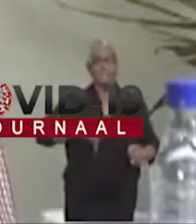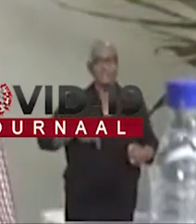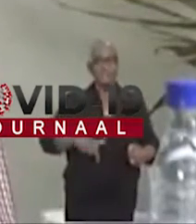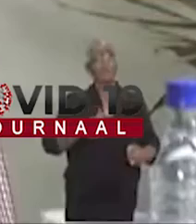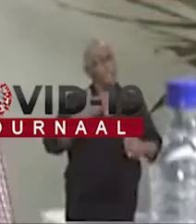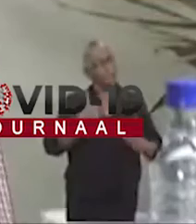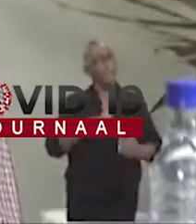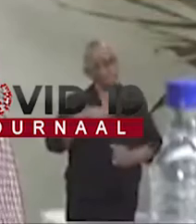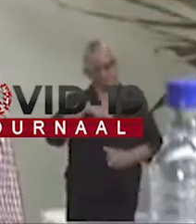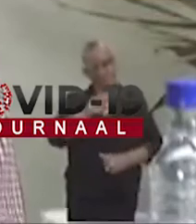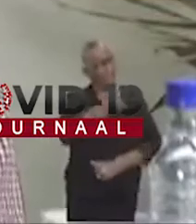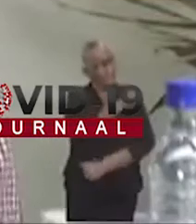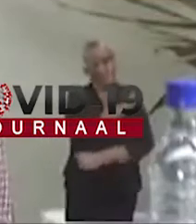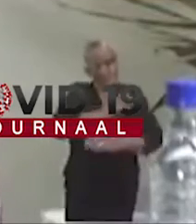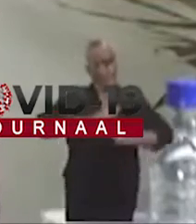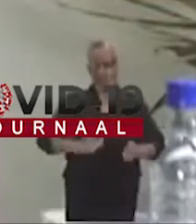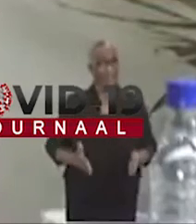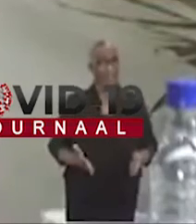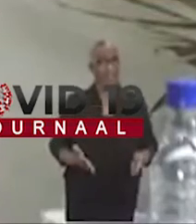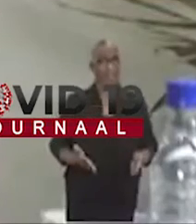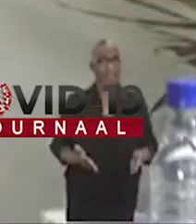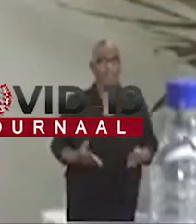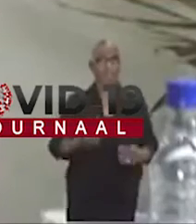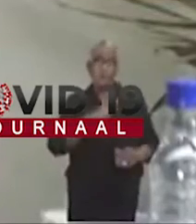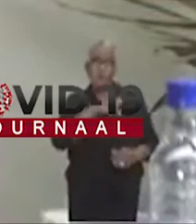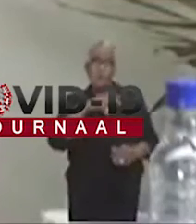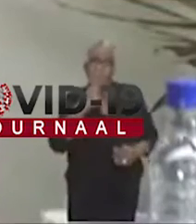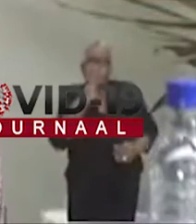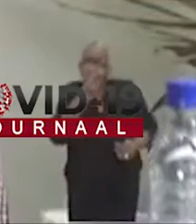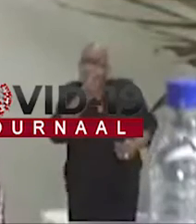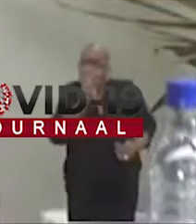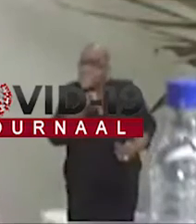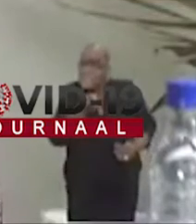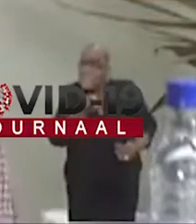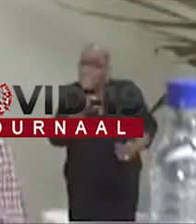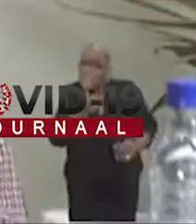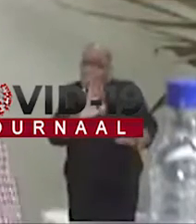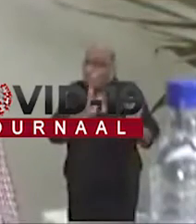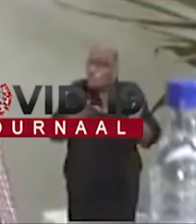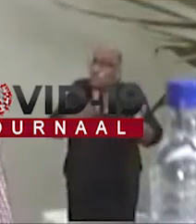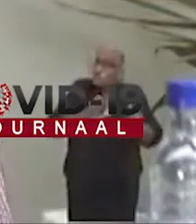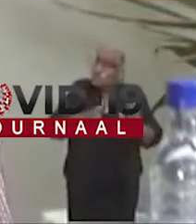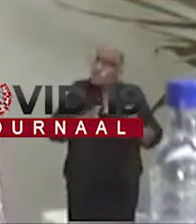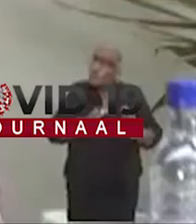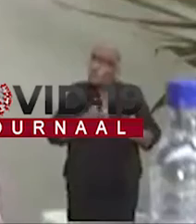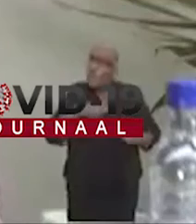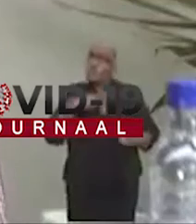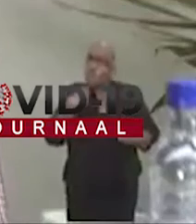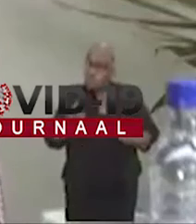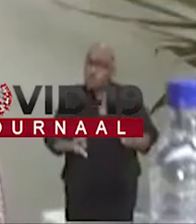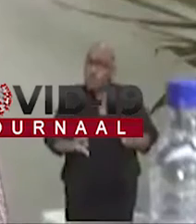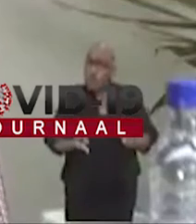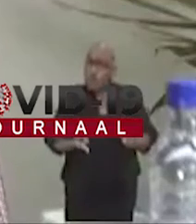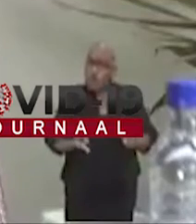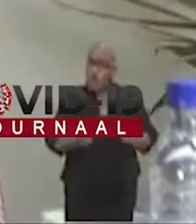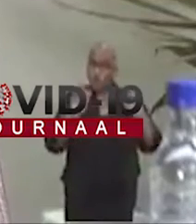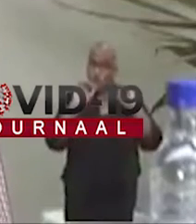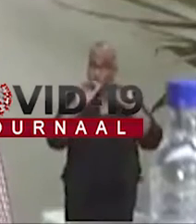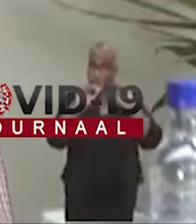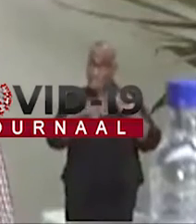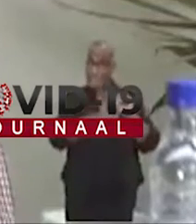gaan vaccineren. We hebben wel gemerkt dus dat er toch nog steeds mensen zijn die ondanks de